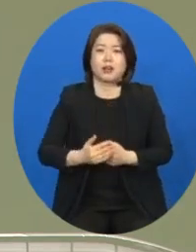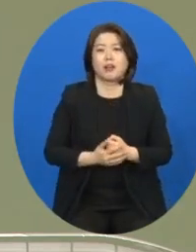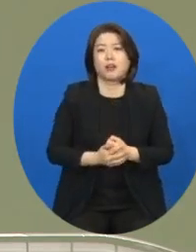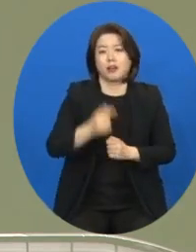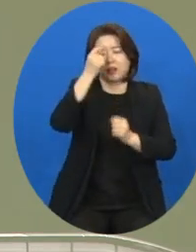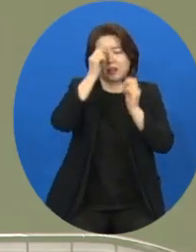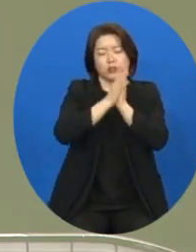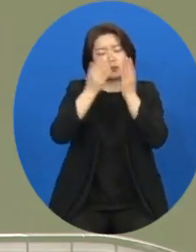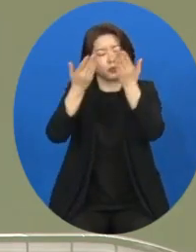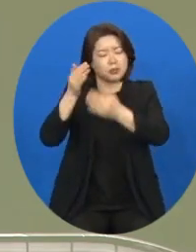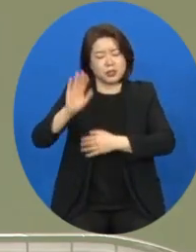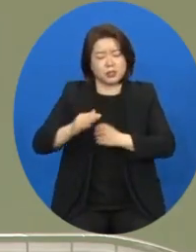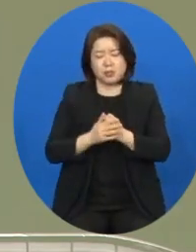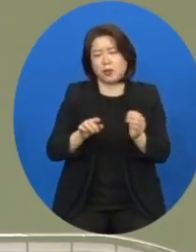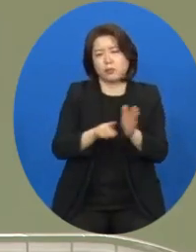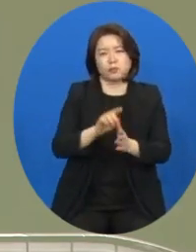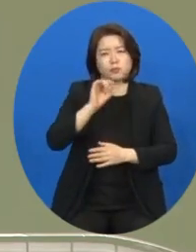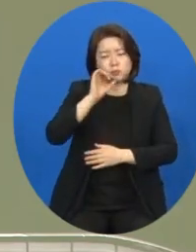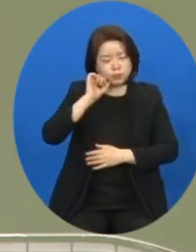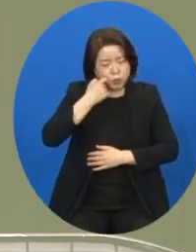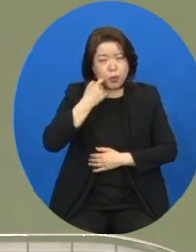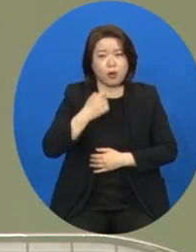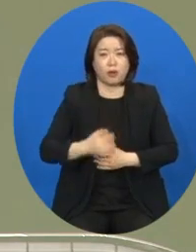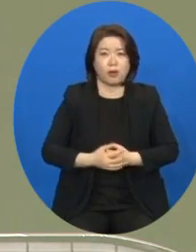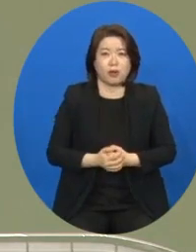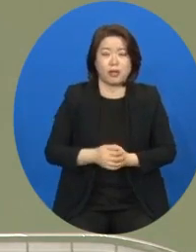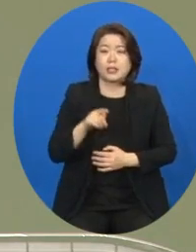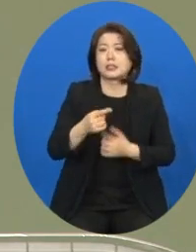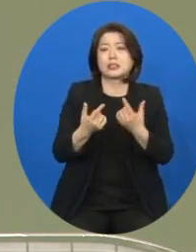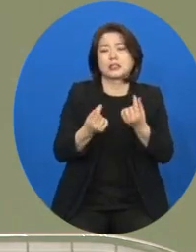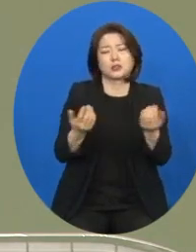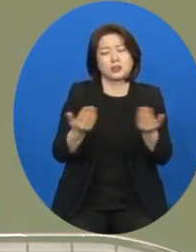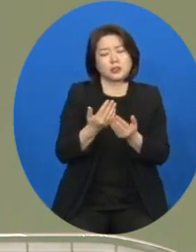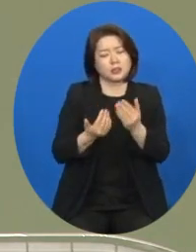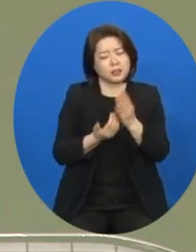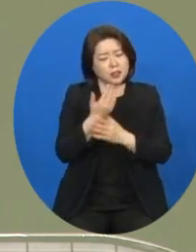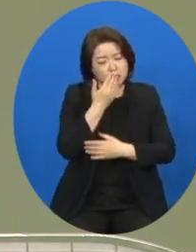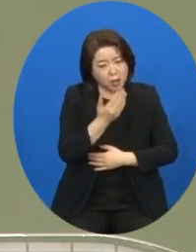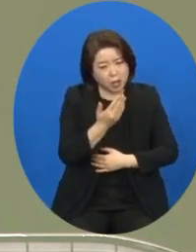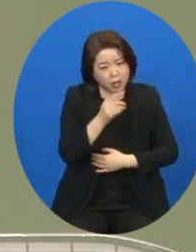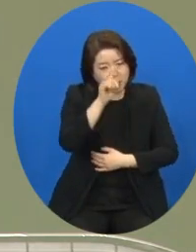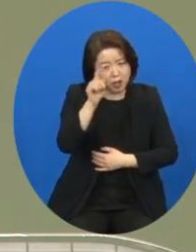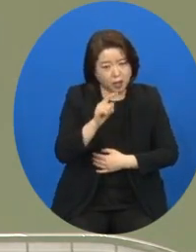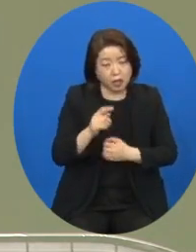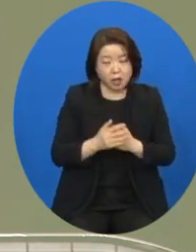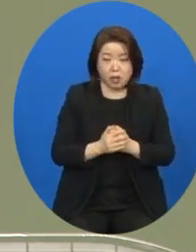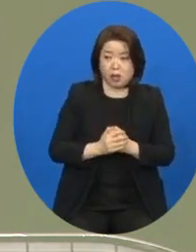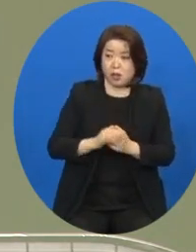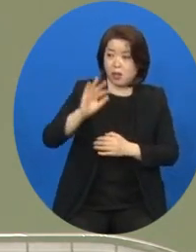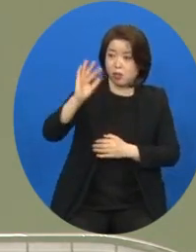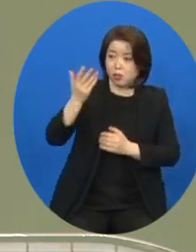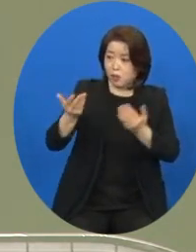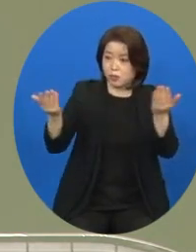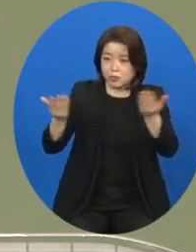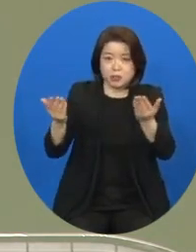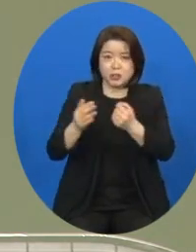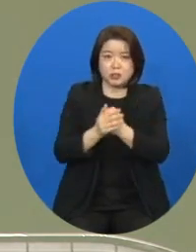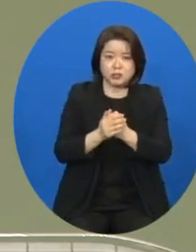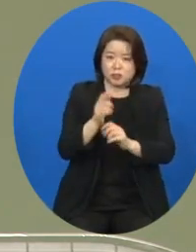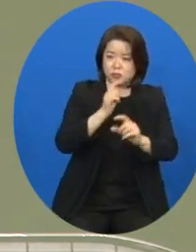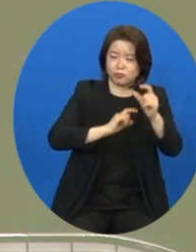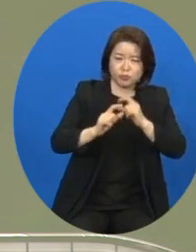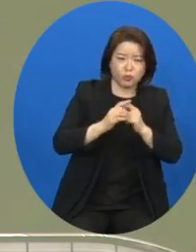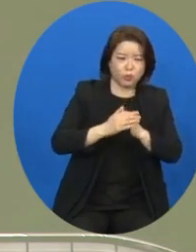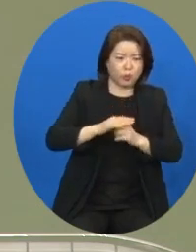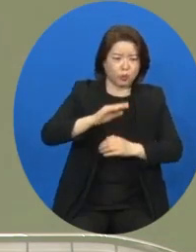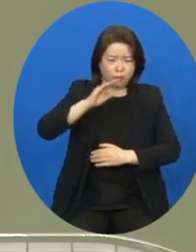기도는 하지만 믿어지지가 않는 거예요. 그런 일이 일어날 수 있을까? 그리고 되어지는 일은 점점 더